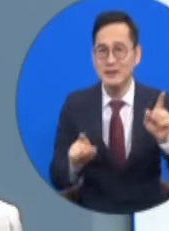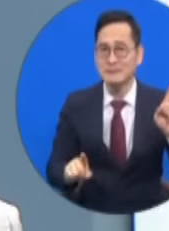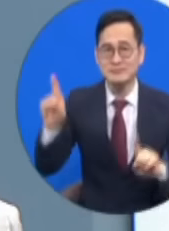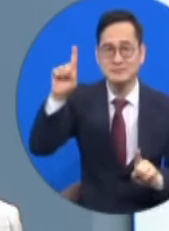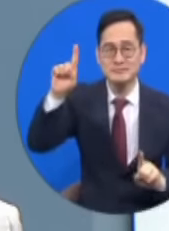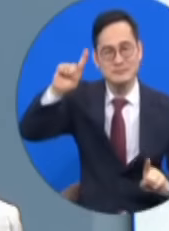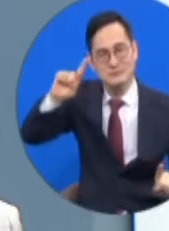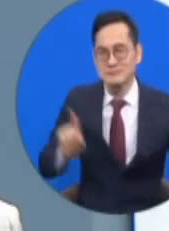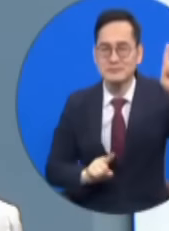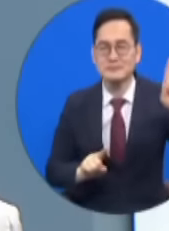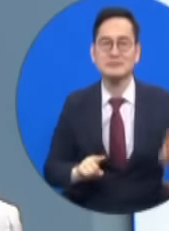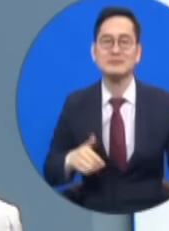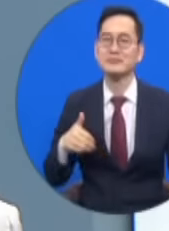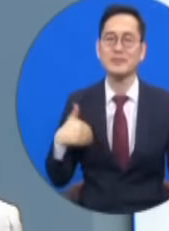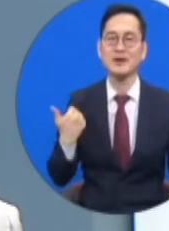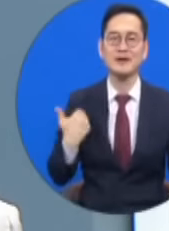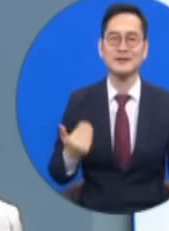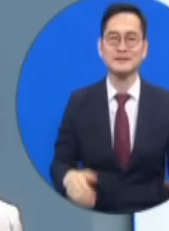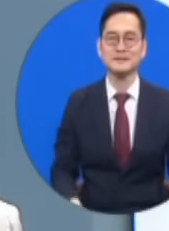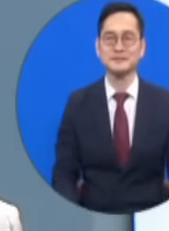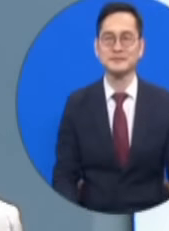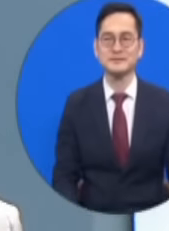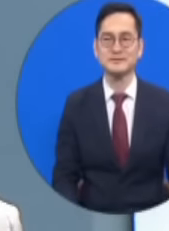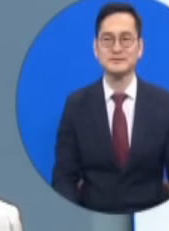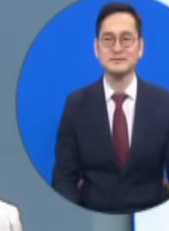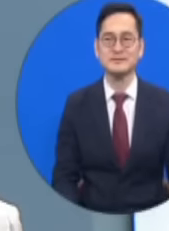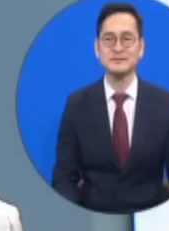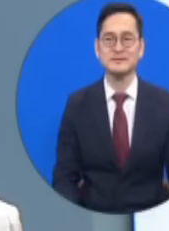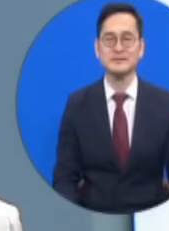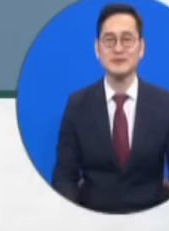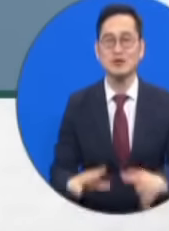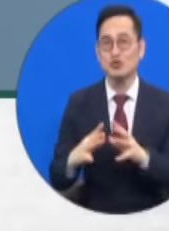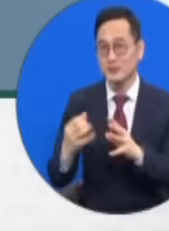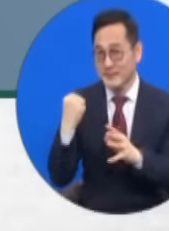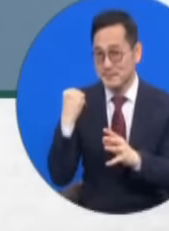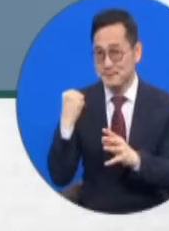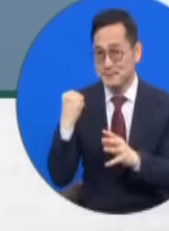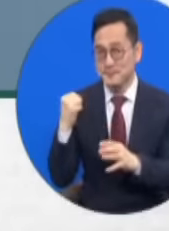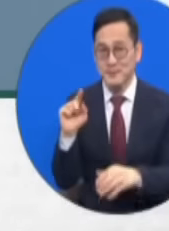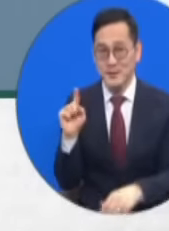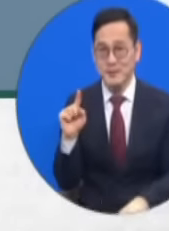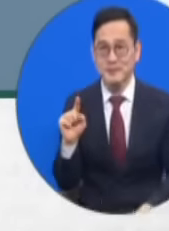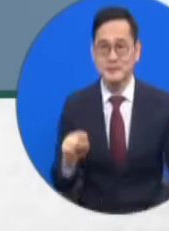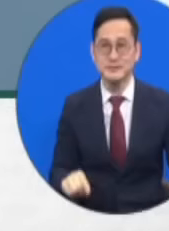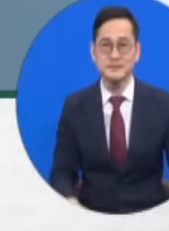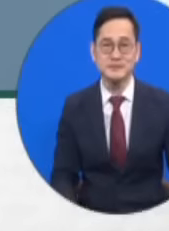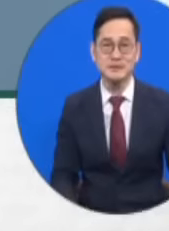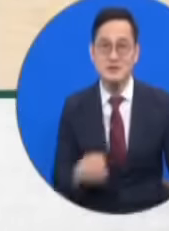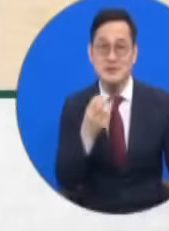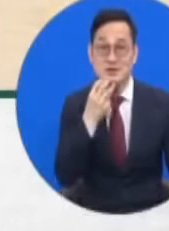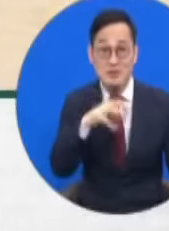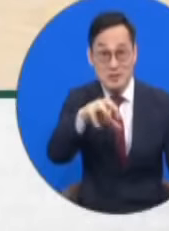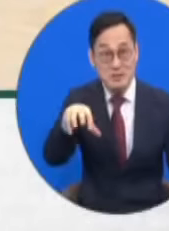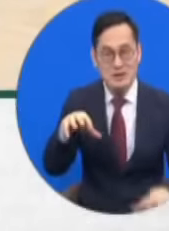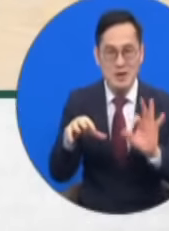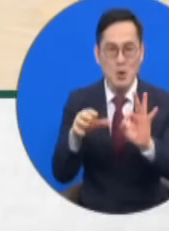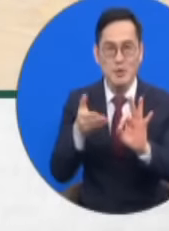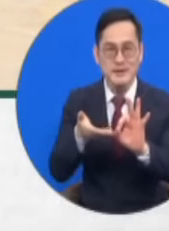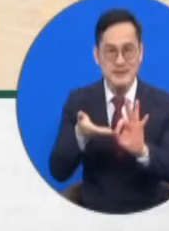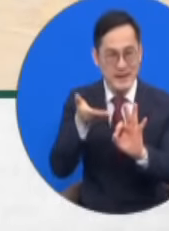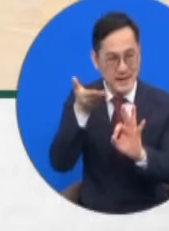있다는 얘기죠. 아, 선거 몰라요. 모르죠. 국민의힘에서 지금 이렇게 얘기하잖아요. 서울에서